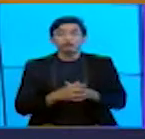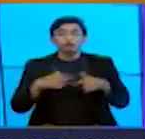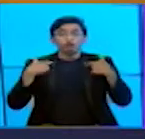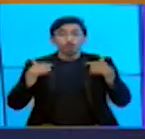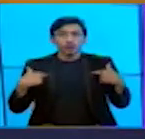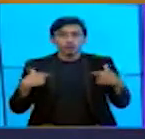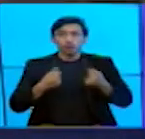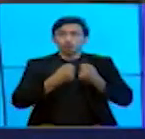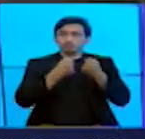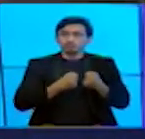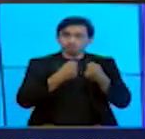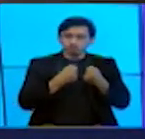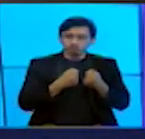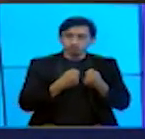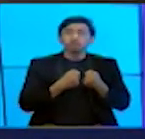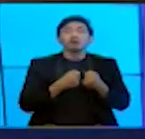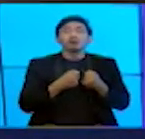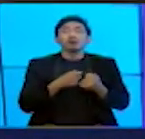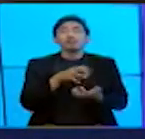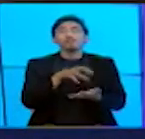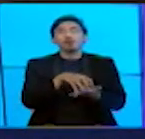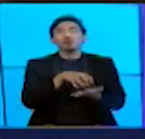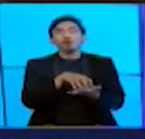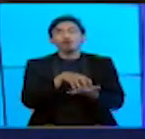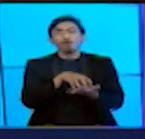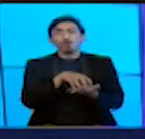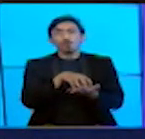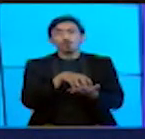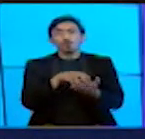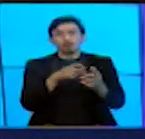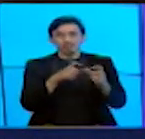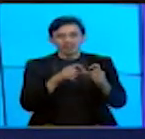Agung Sucipto di Rutan Gedung Merah Putih, dan Edi Rahmat ditahan di Rutan KPK.